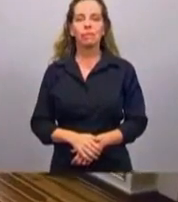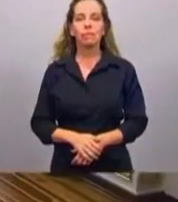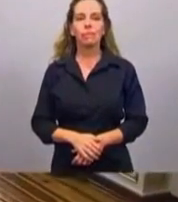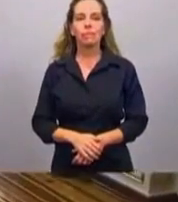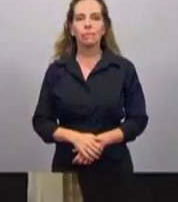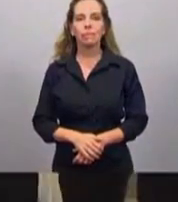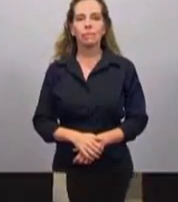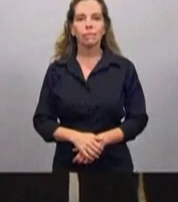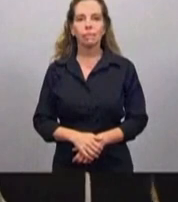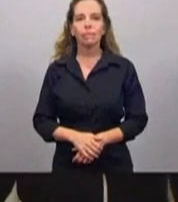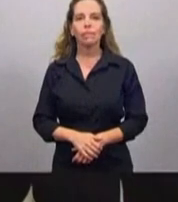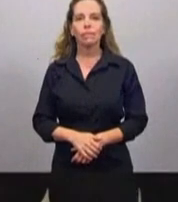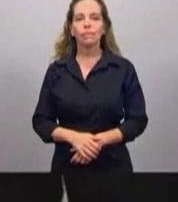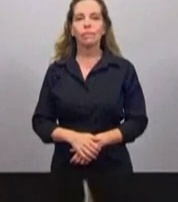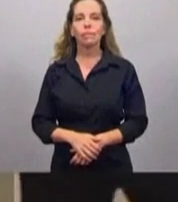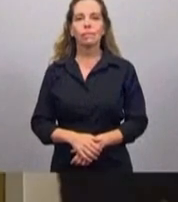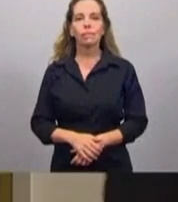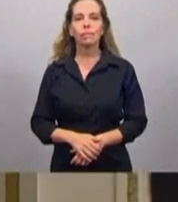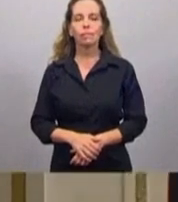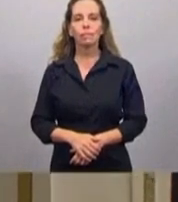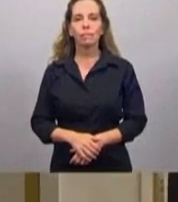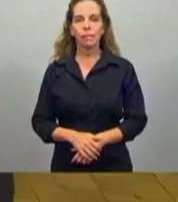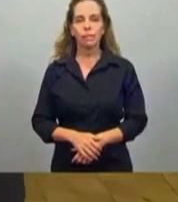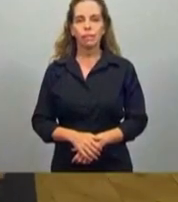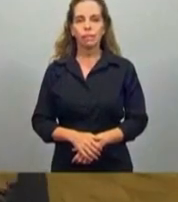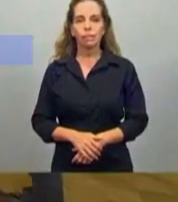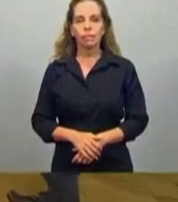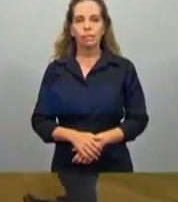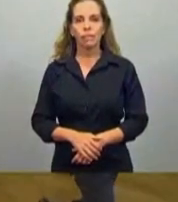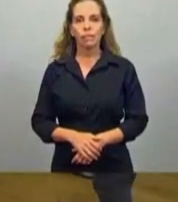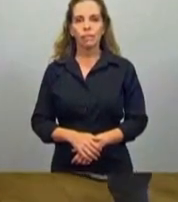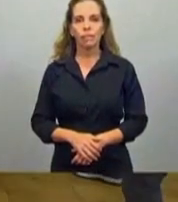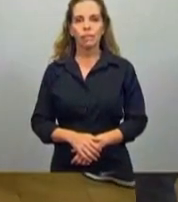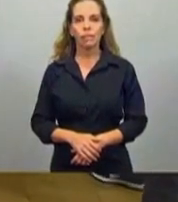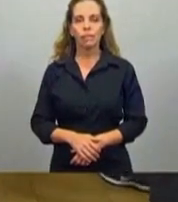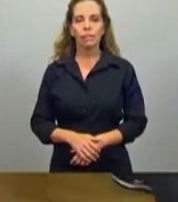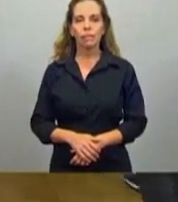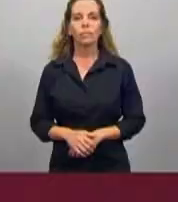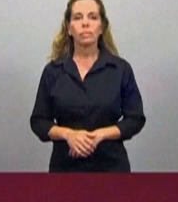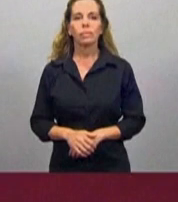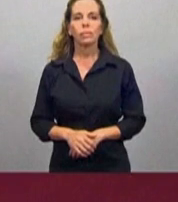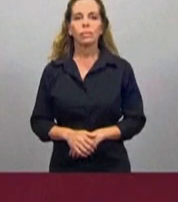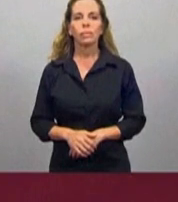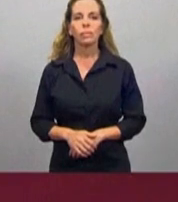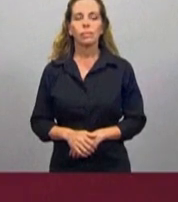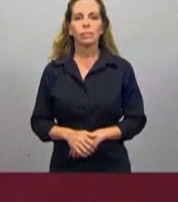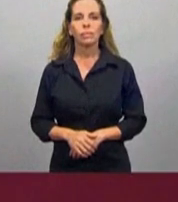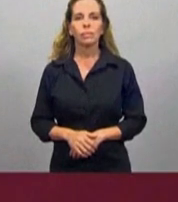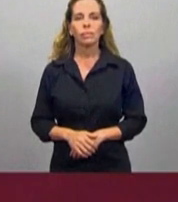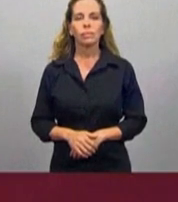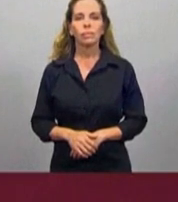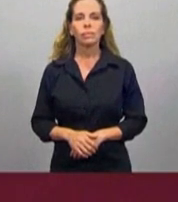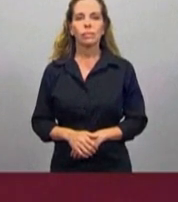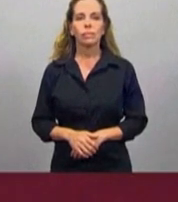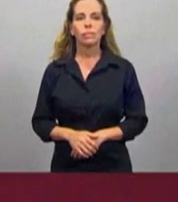Kiev i repubblicani al Senato hanno infatti bloccato un pacchetto di aiuti da 64 miliardi di dollari anche il